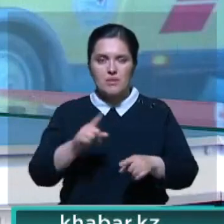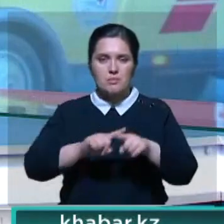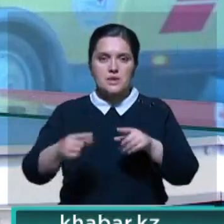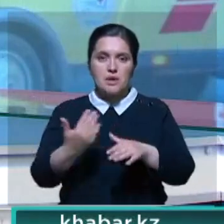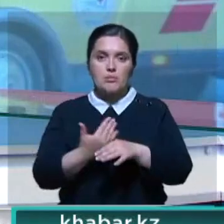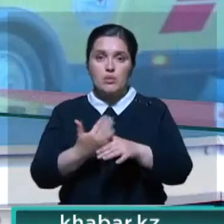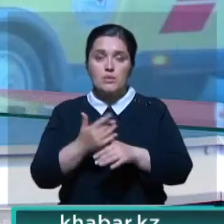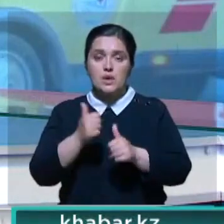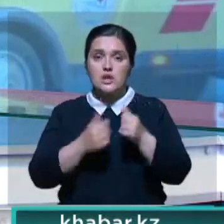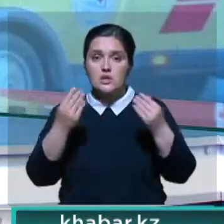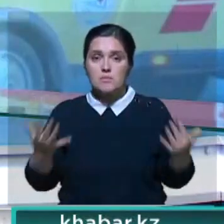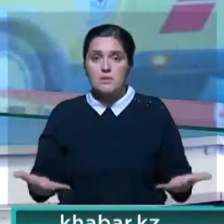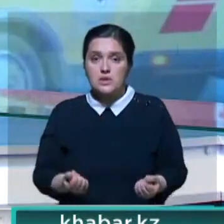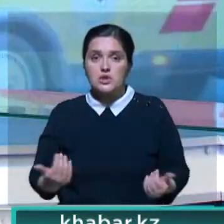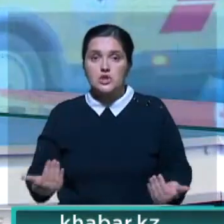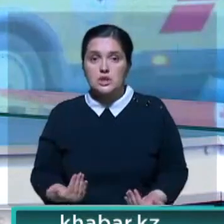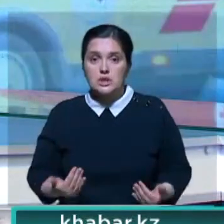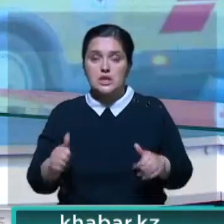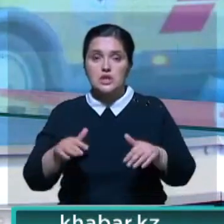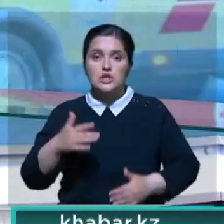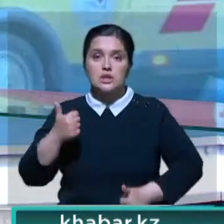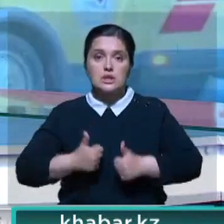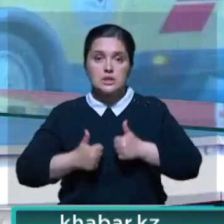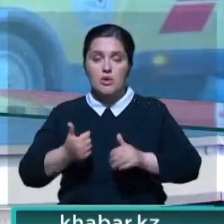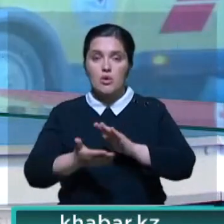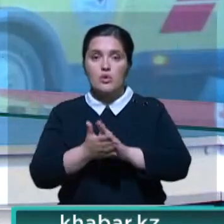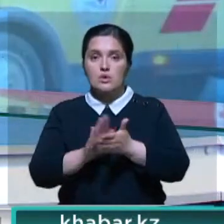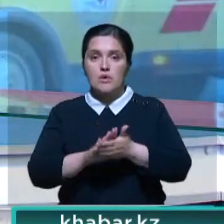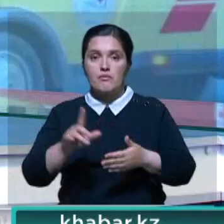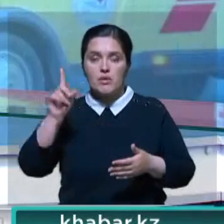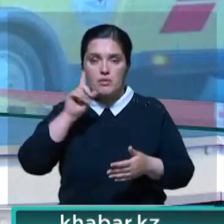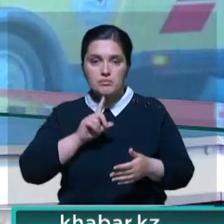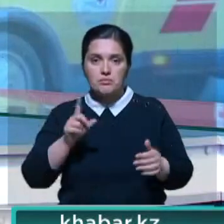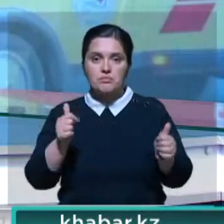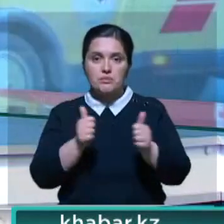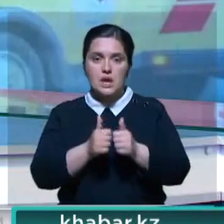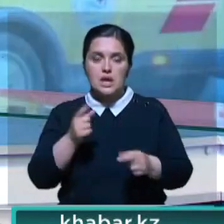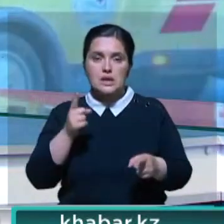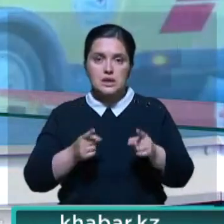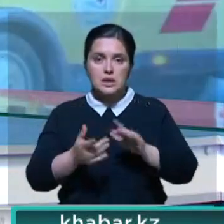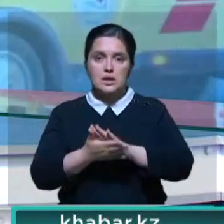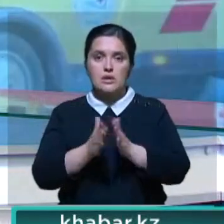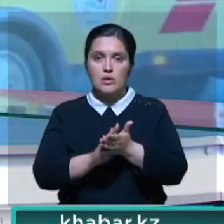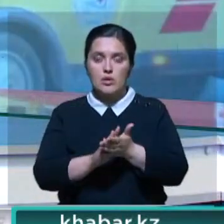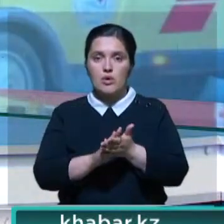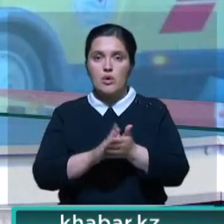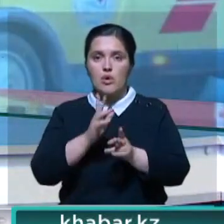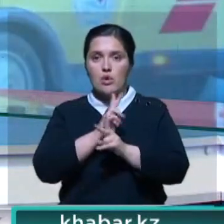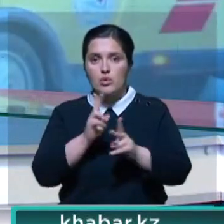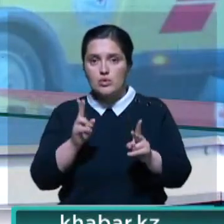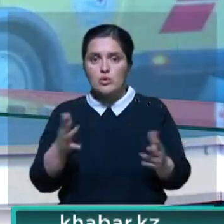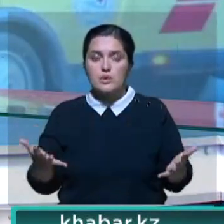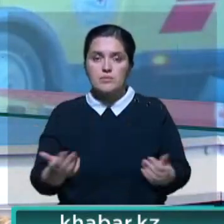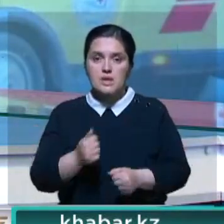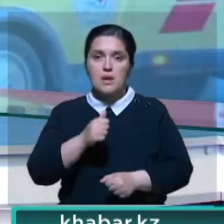скорой помощи. Они каждый день спасают жизни, а сегодня решили соревноваться. Условия оказались максимально приближены к реальной